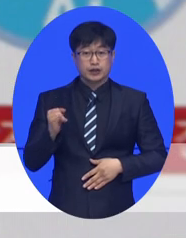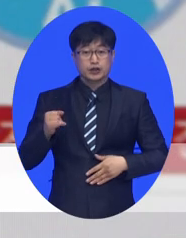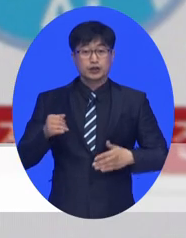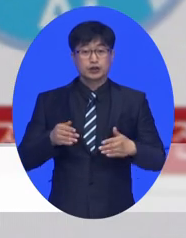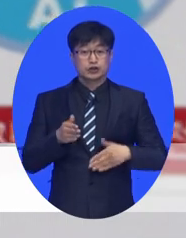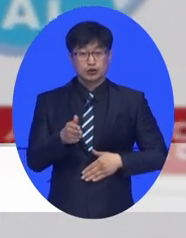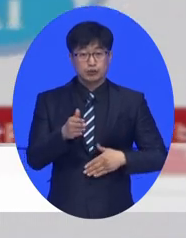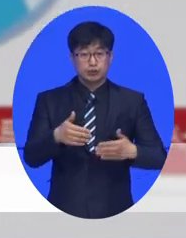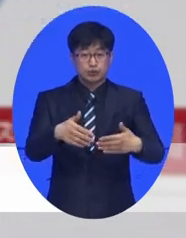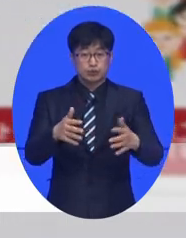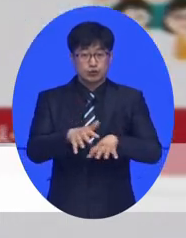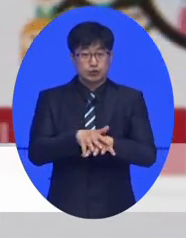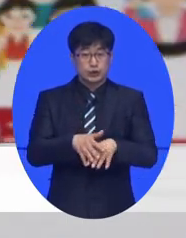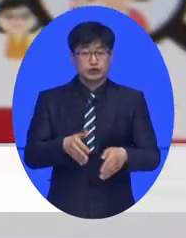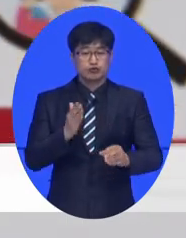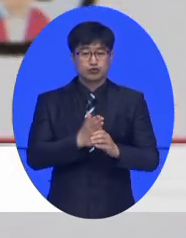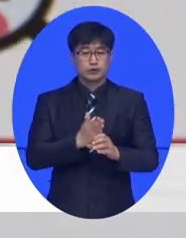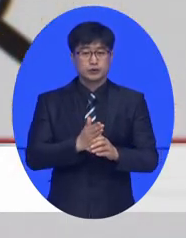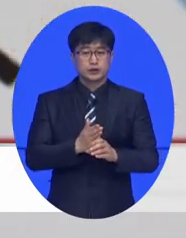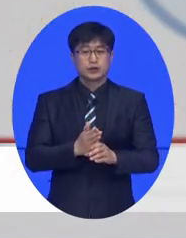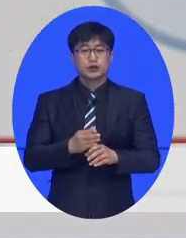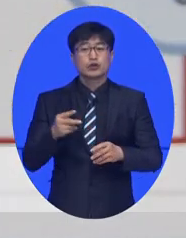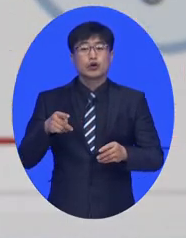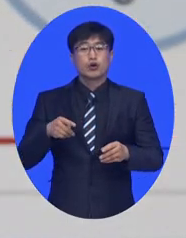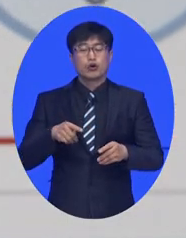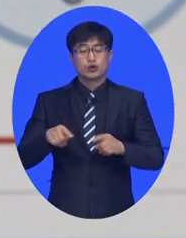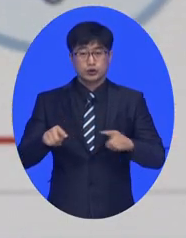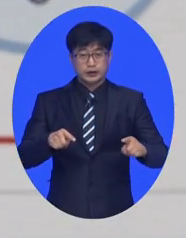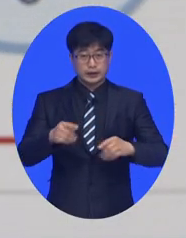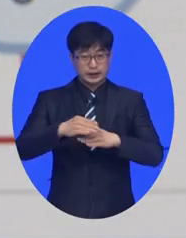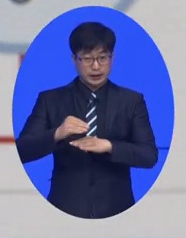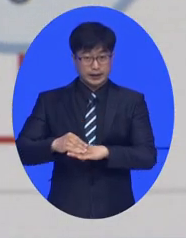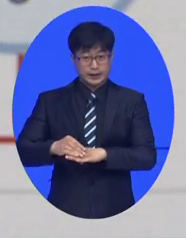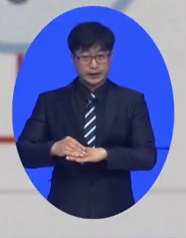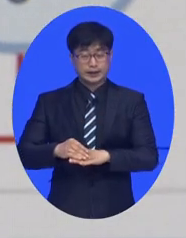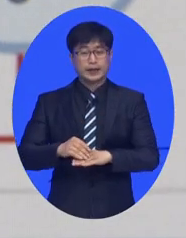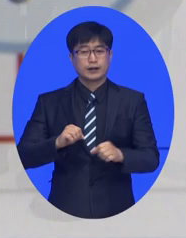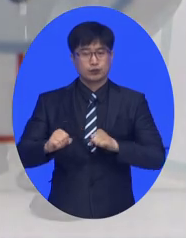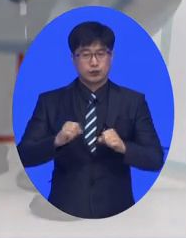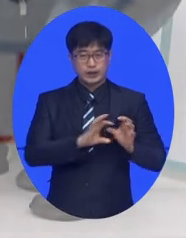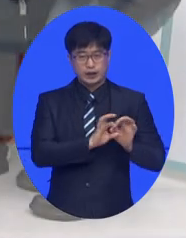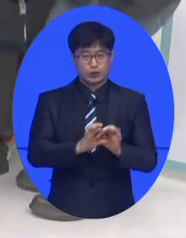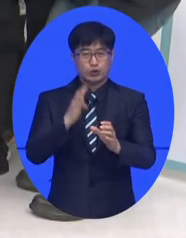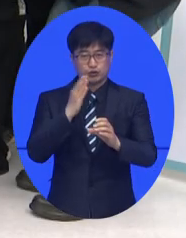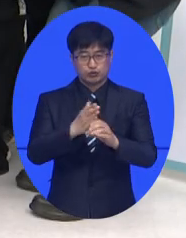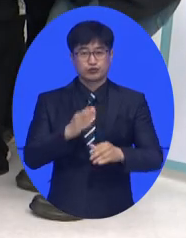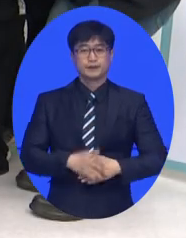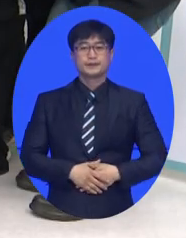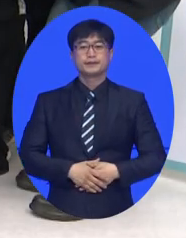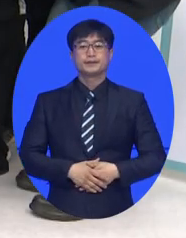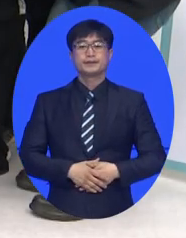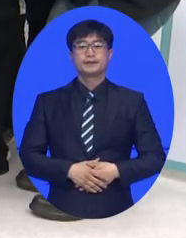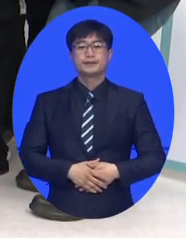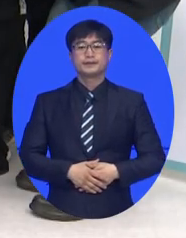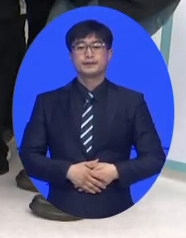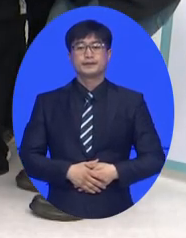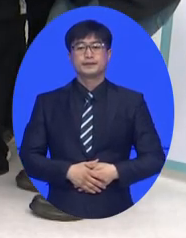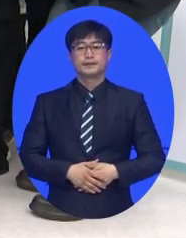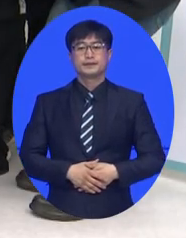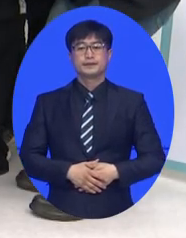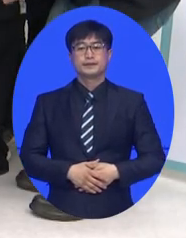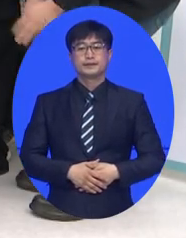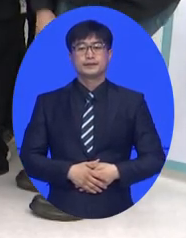조직을 중심으로 생성형 인공지능을 도정에 활용하기 위한 시도를 계속해 나가는 중입니다. 경기GTV 이슬비입니다.